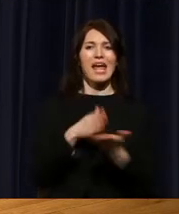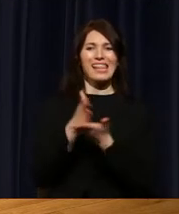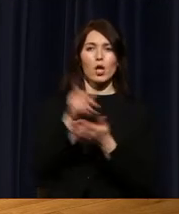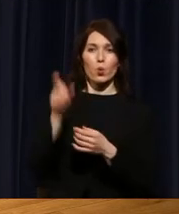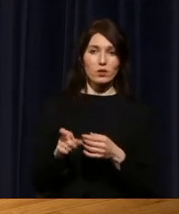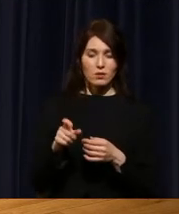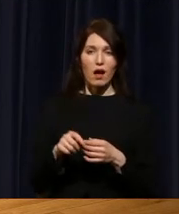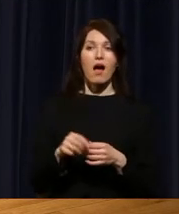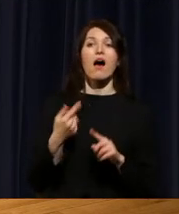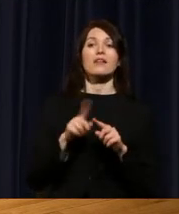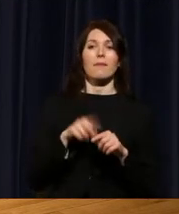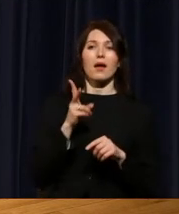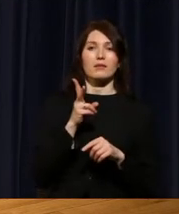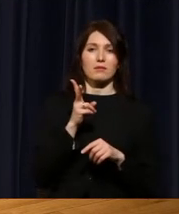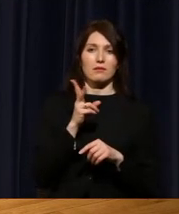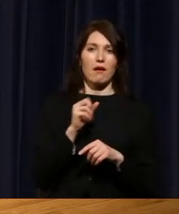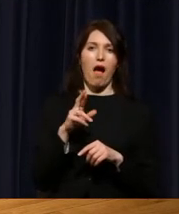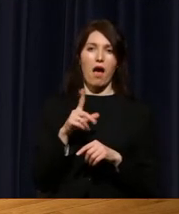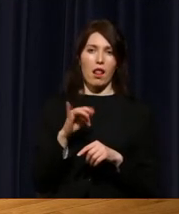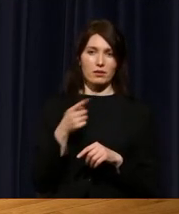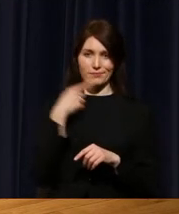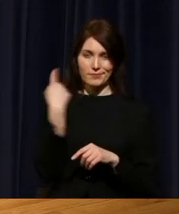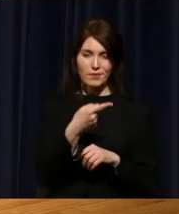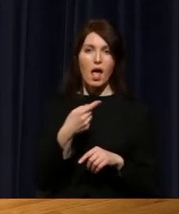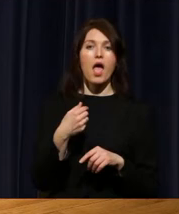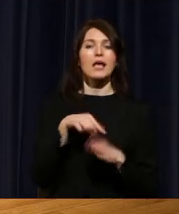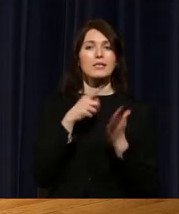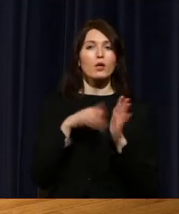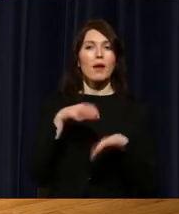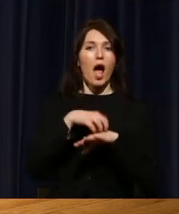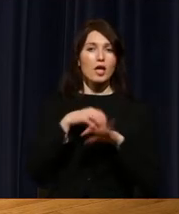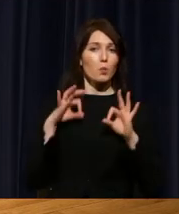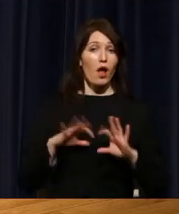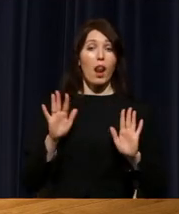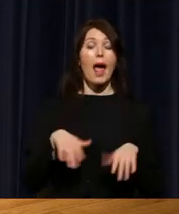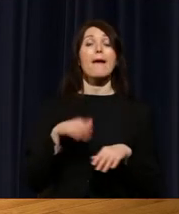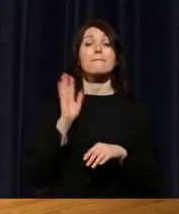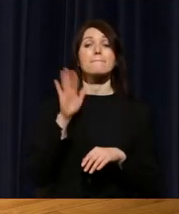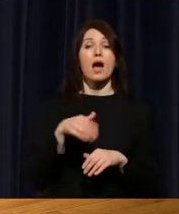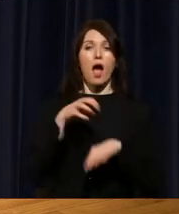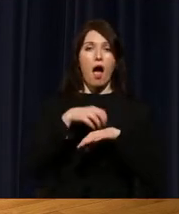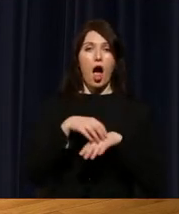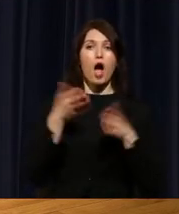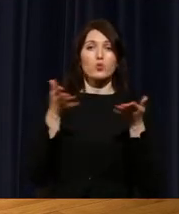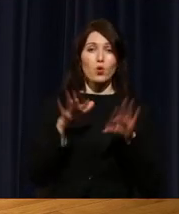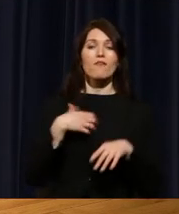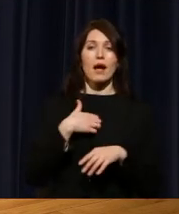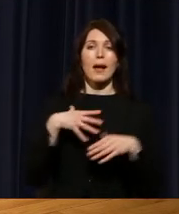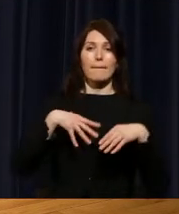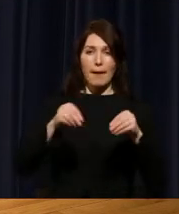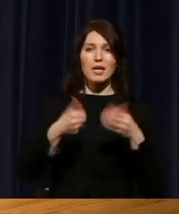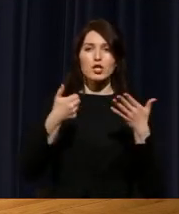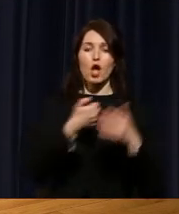gribu ieskicēt, tāpēc arī uzreiz jautāju par ārstu profesiju kā tādu, tātad, lai par ārstu kļūtu, ir jāpabeidz 6 gadu studijas.